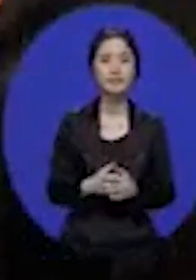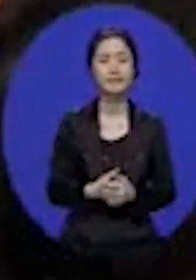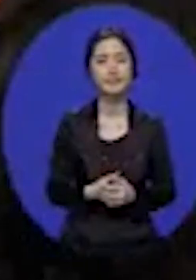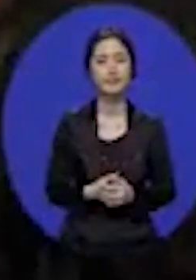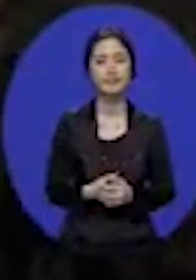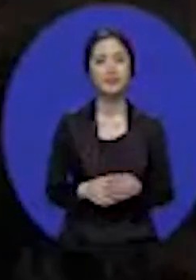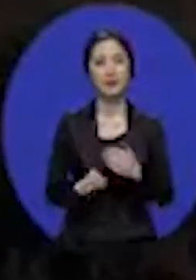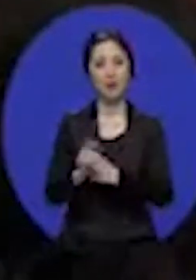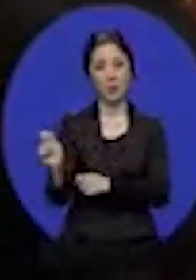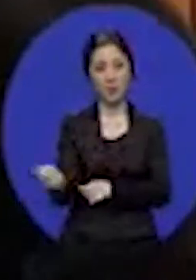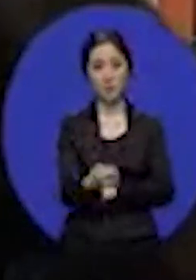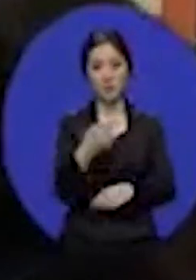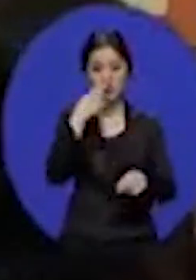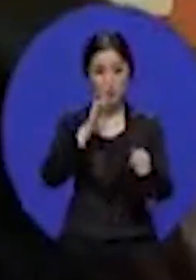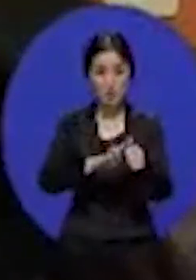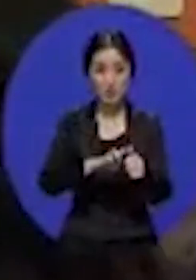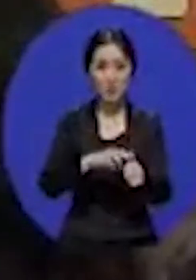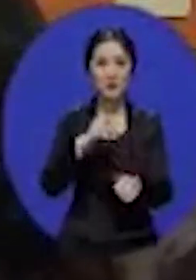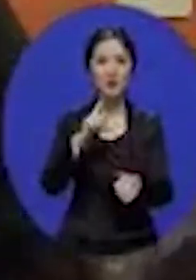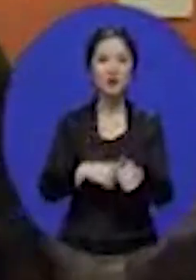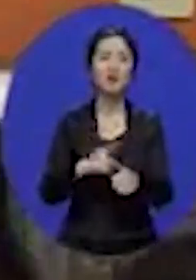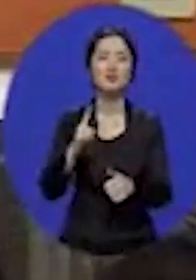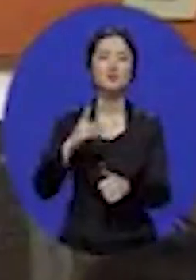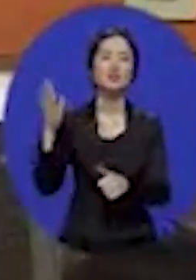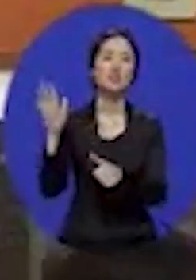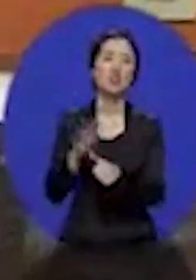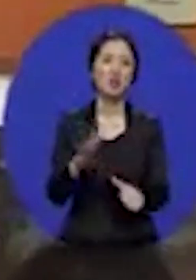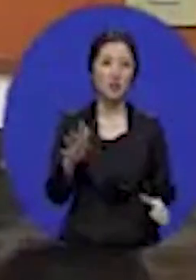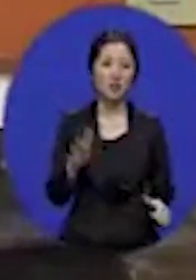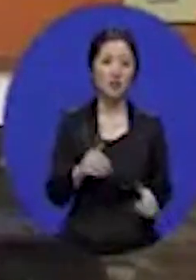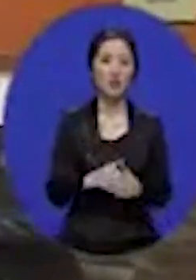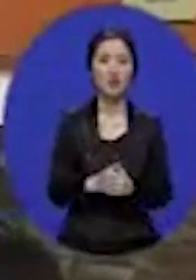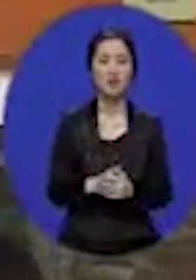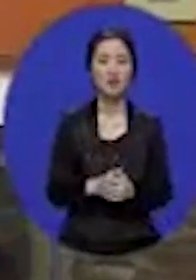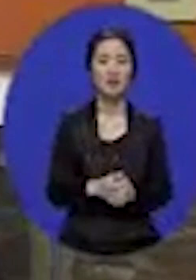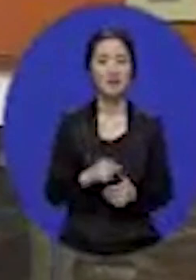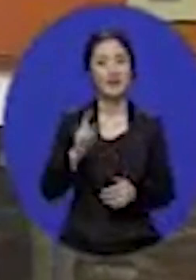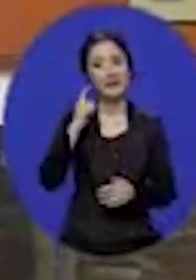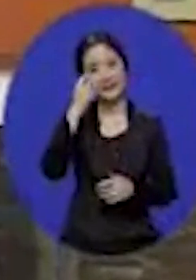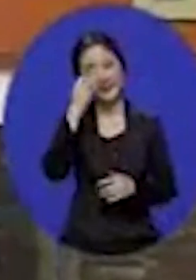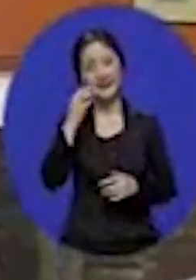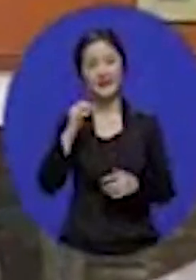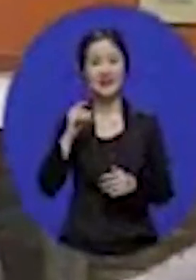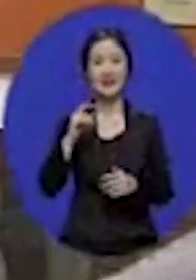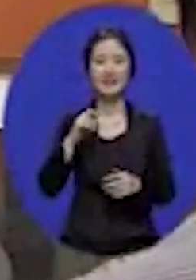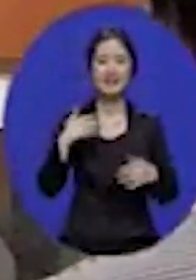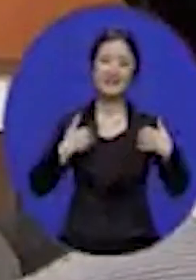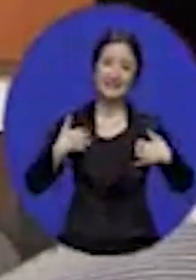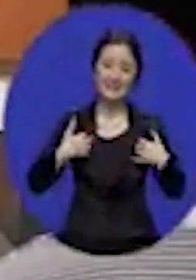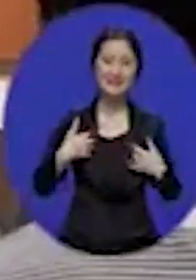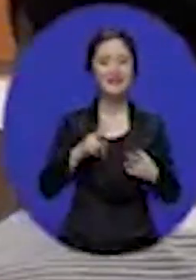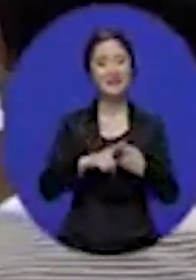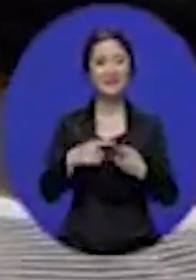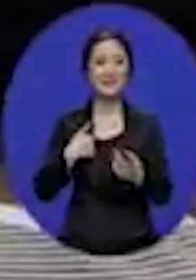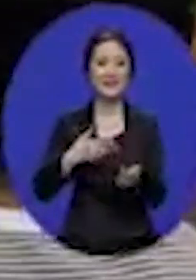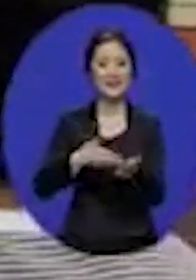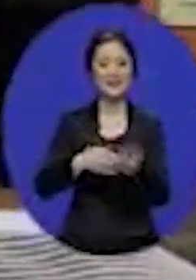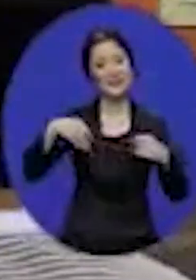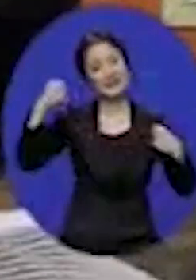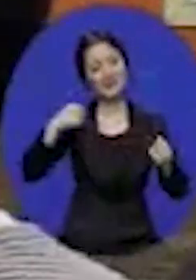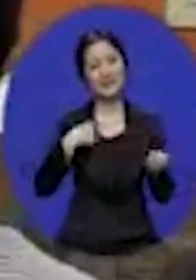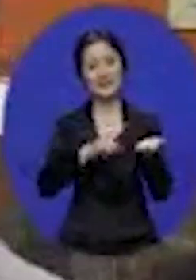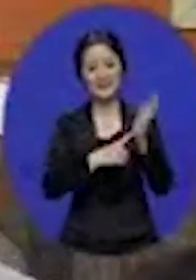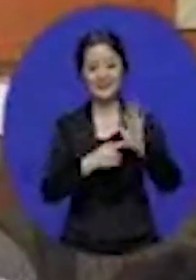또 골프에 도전했어요. 떨어졌어요. 그 다음에 또 예능 아나운서로 뭐 이박사 힘내내고 신신의 힘내내고 예능 아나운서로 이렇게